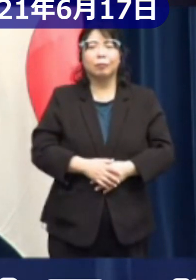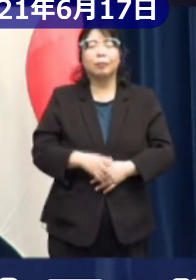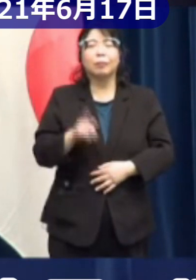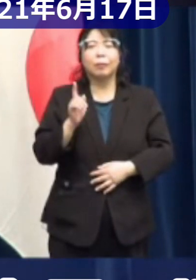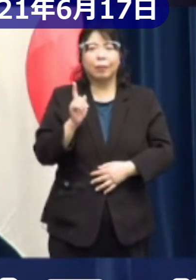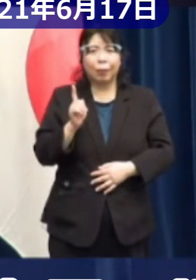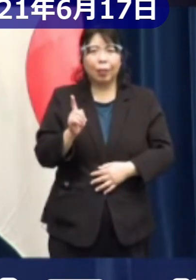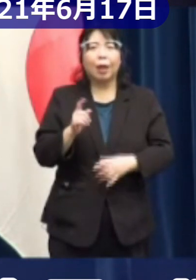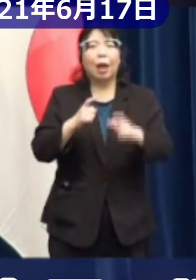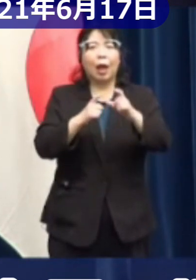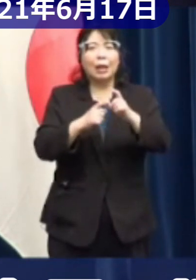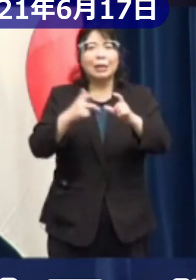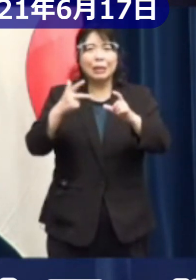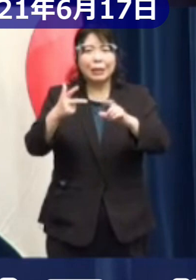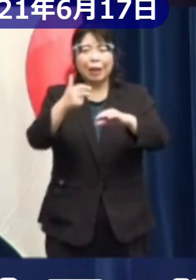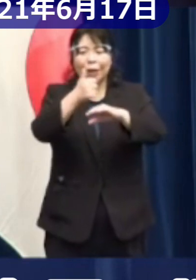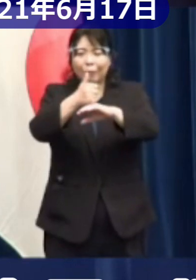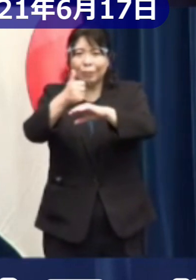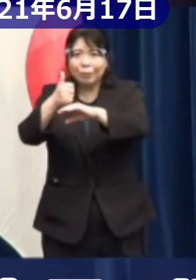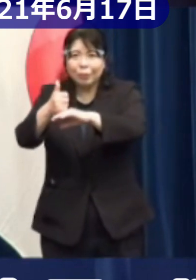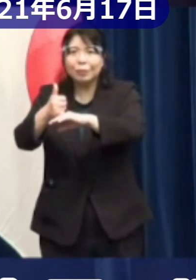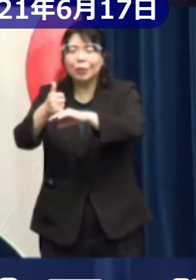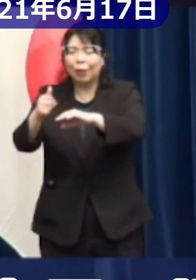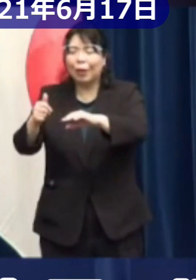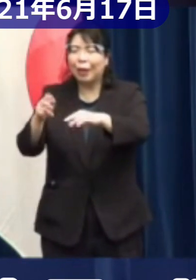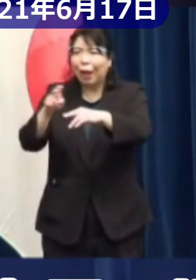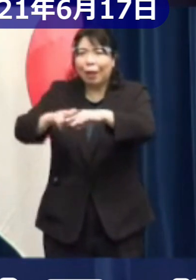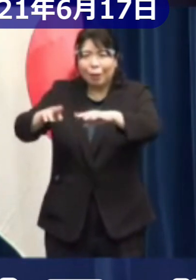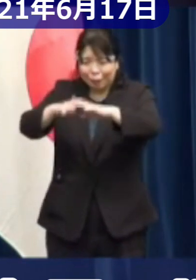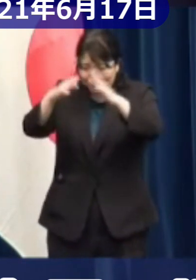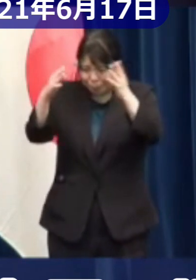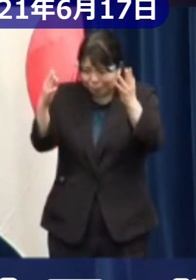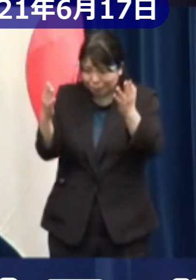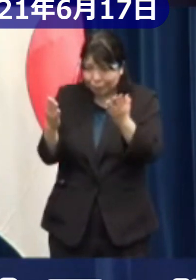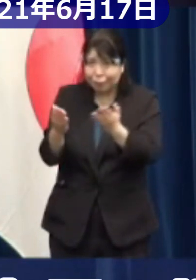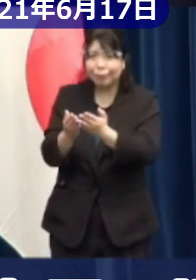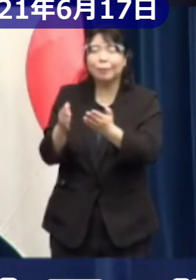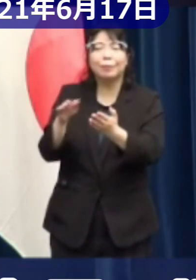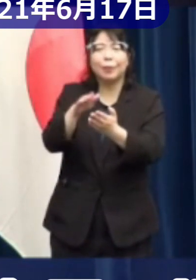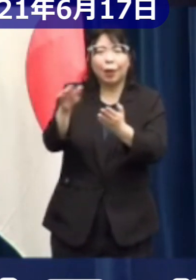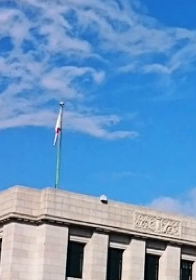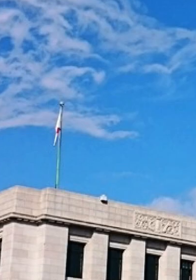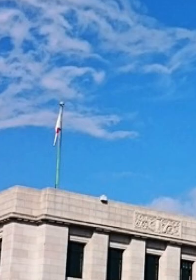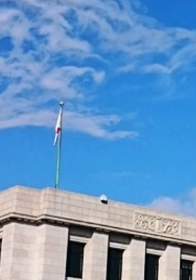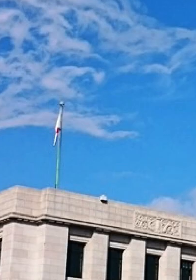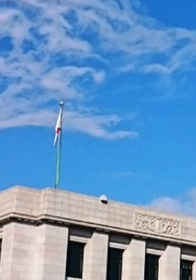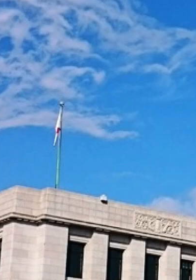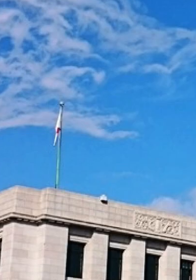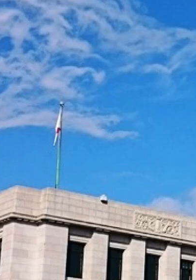全ての国々との中でですね、共有しているものであります。